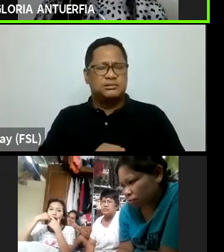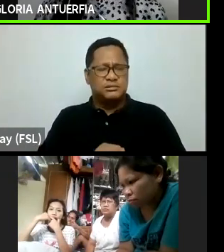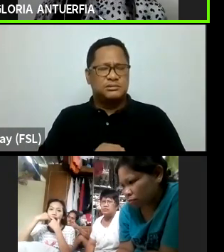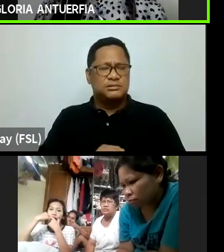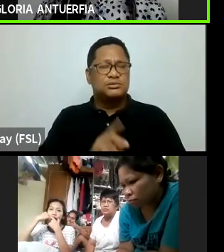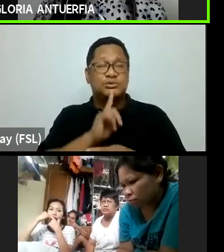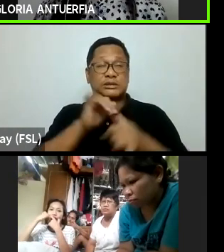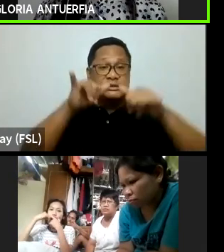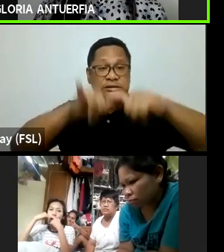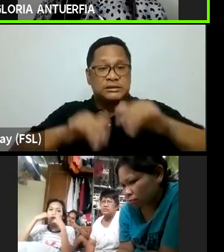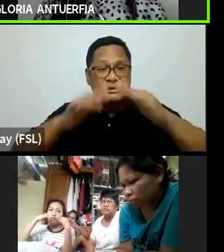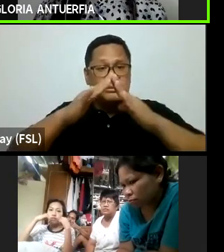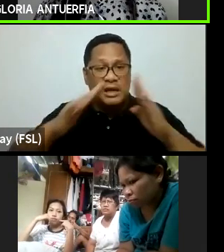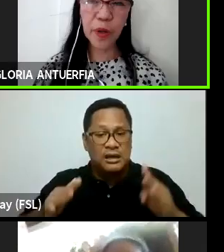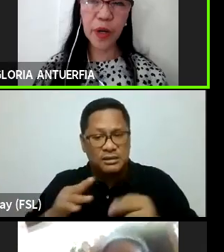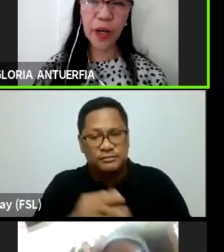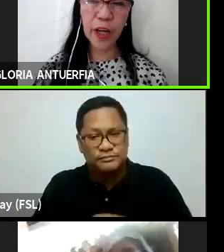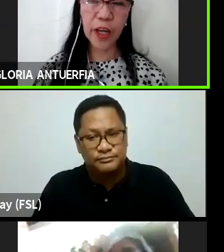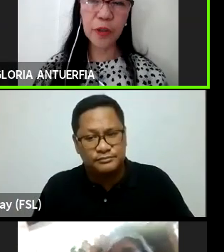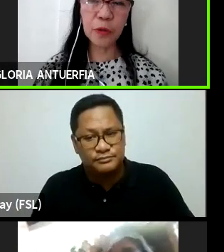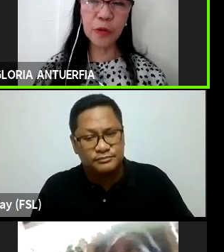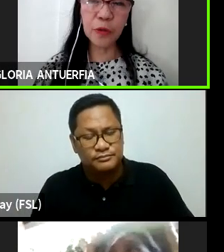bahay ka lang. So,